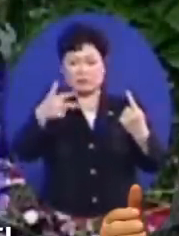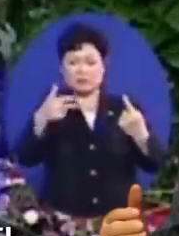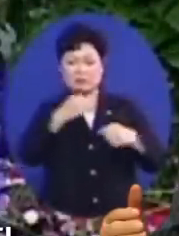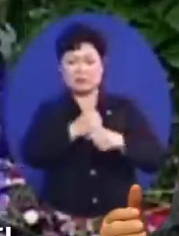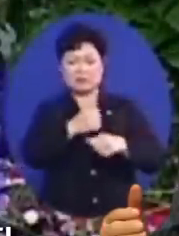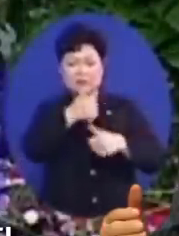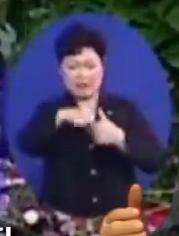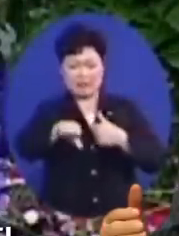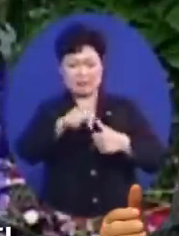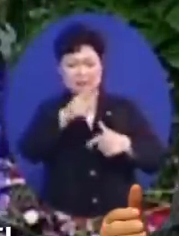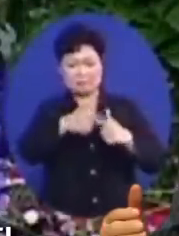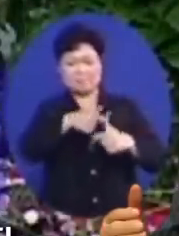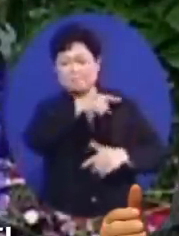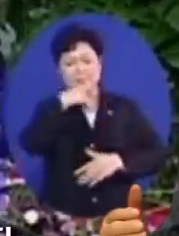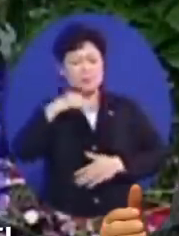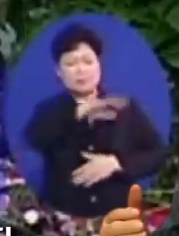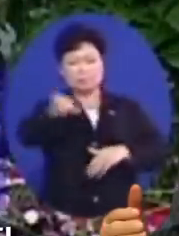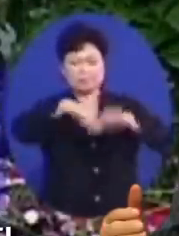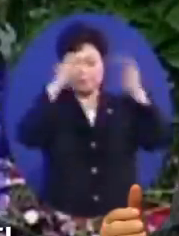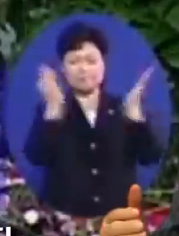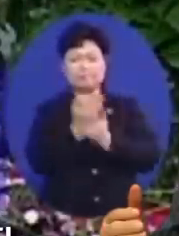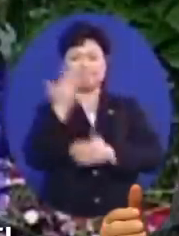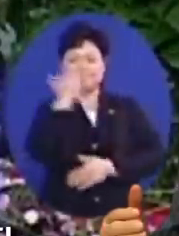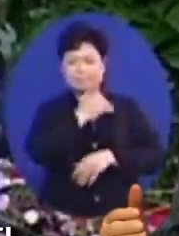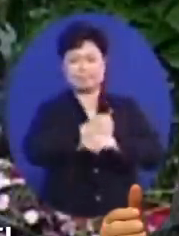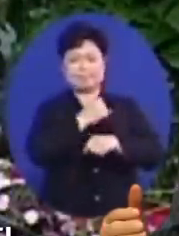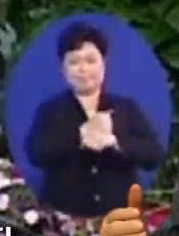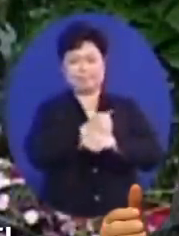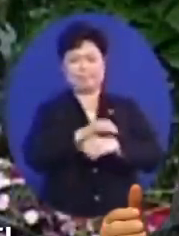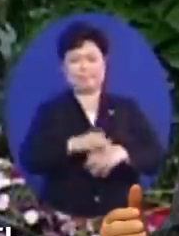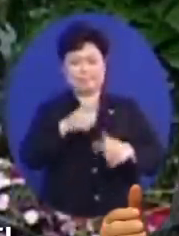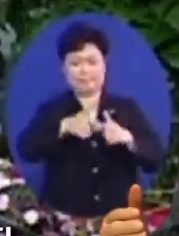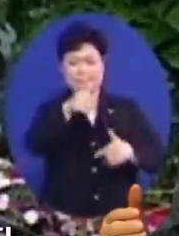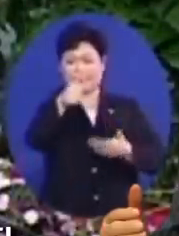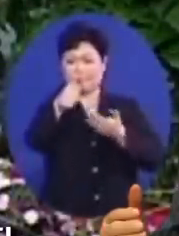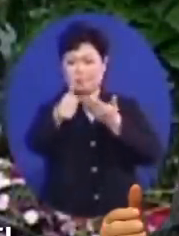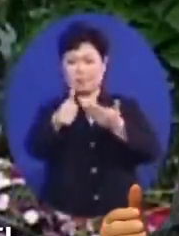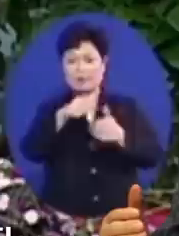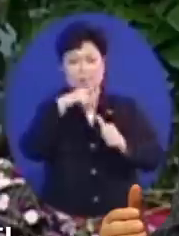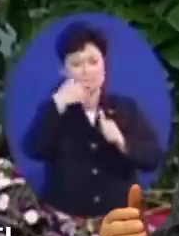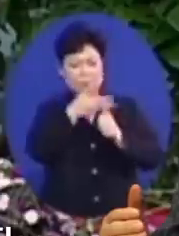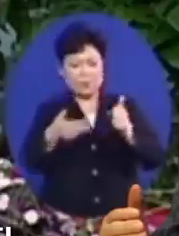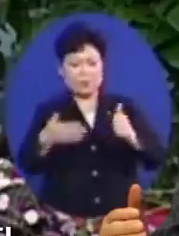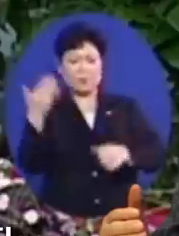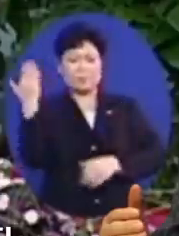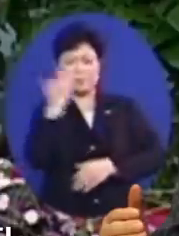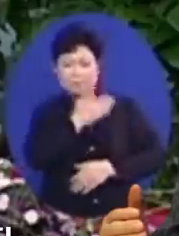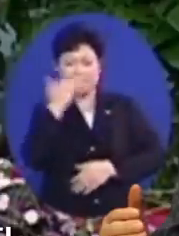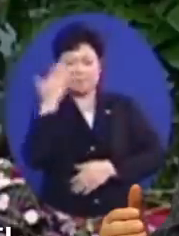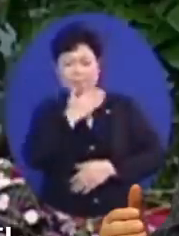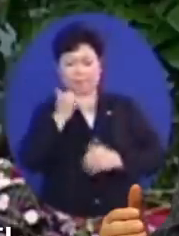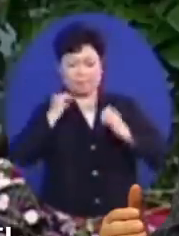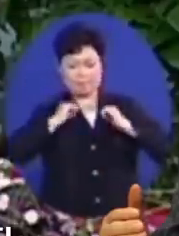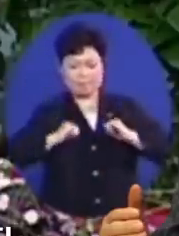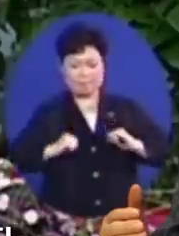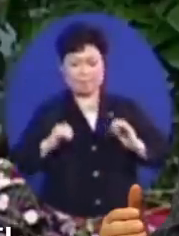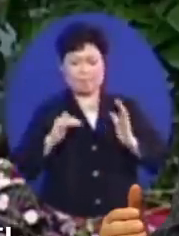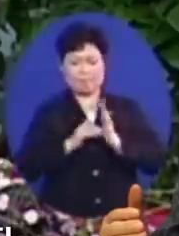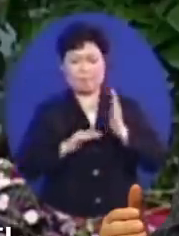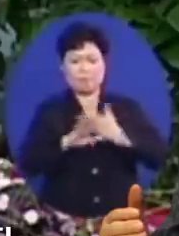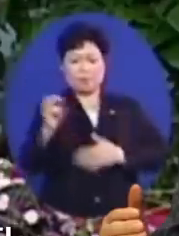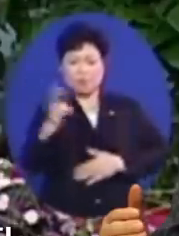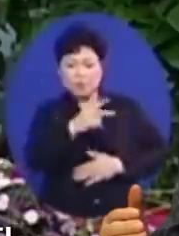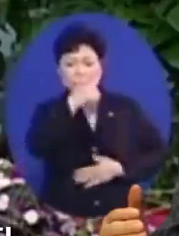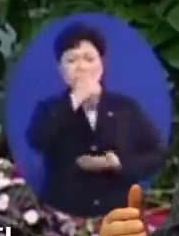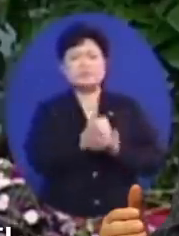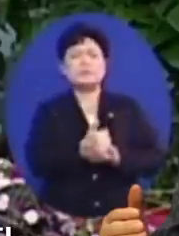우리를 모든 죄에서 깨끗하게 하실 것이요, 예수님께 보혈로 깨끗하게 함을 입고 난 다음에 또 나가서 또